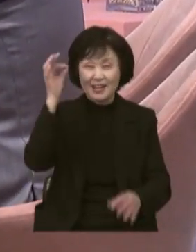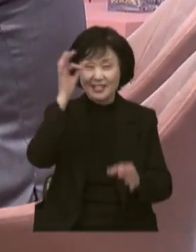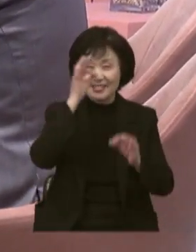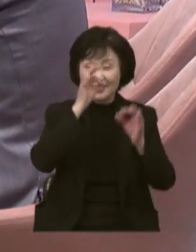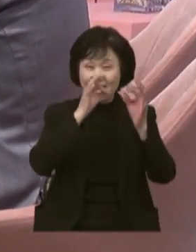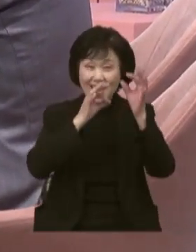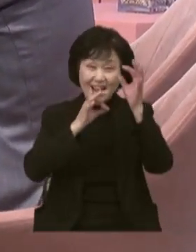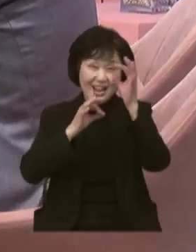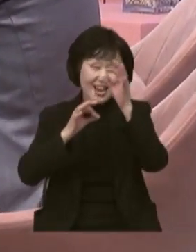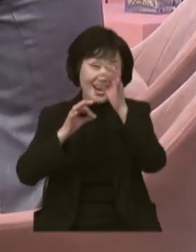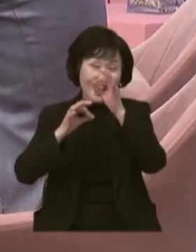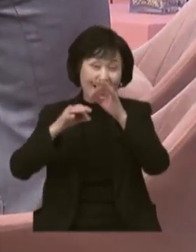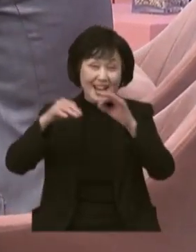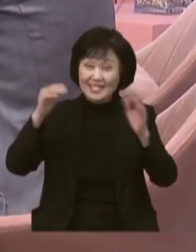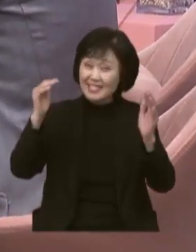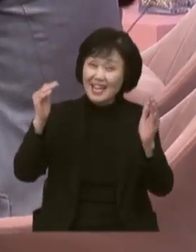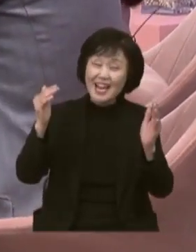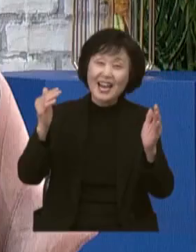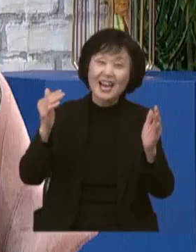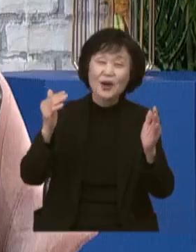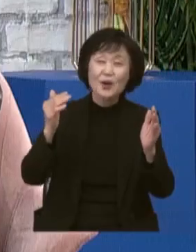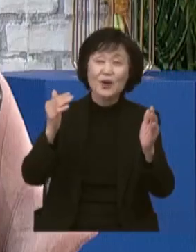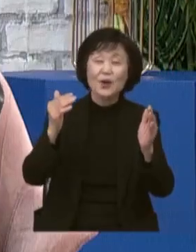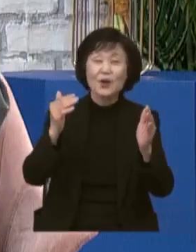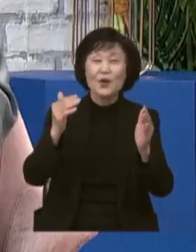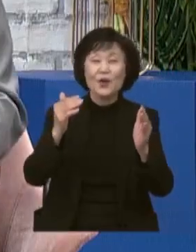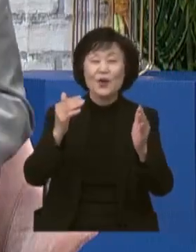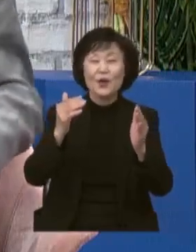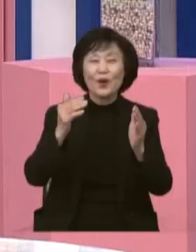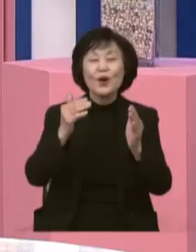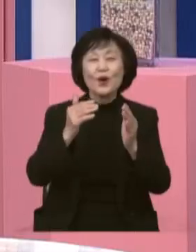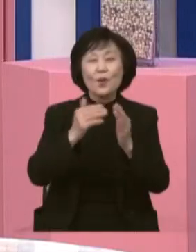얻었네. 아유.